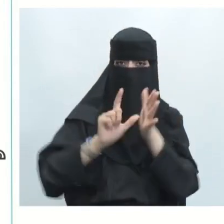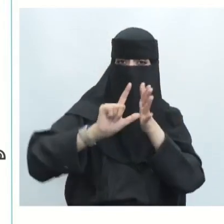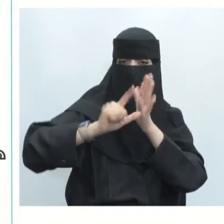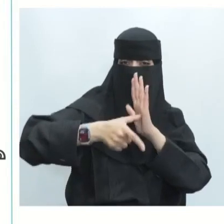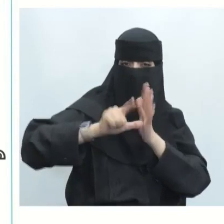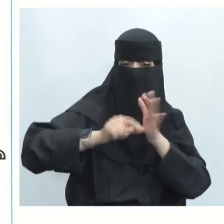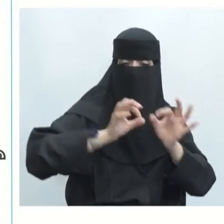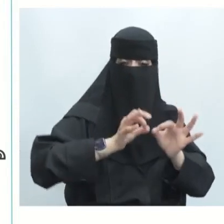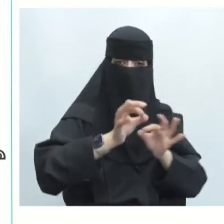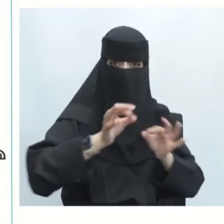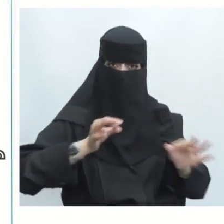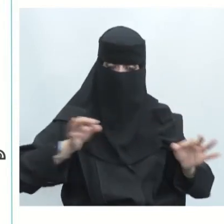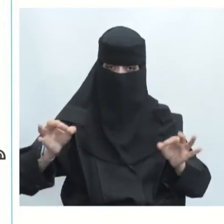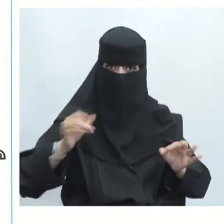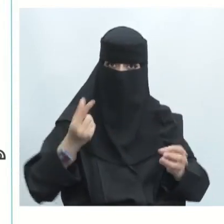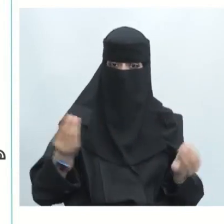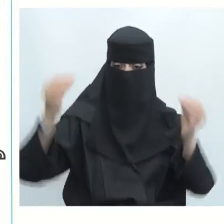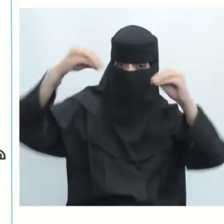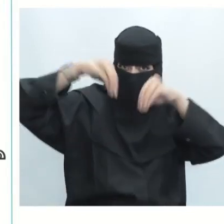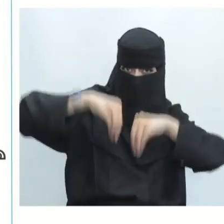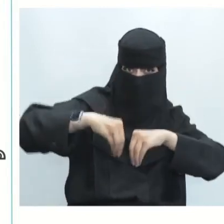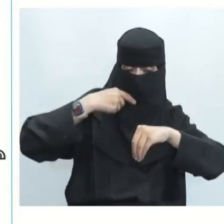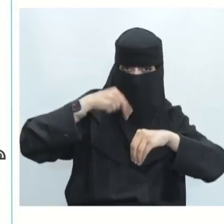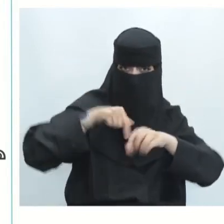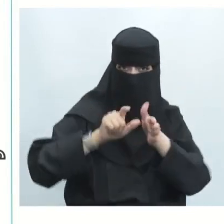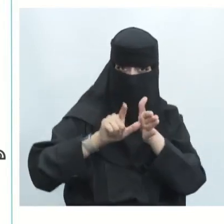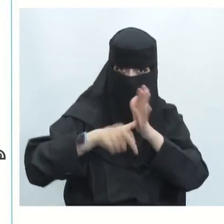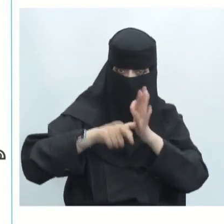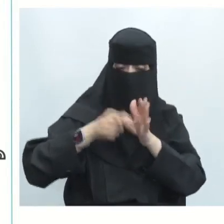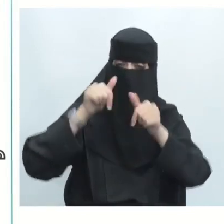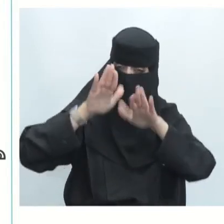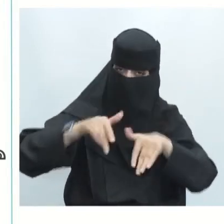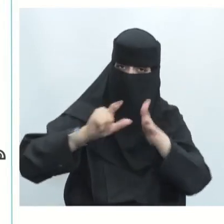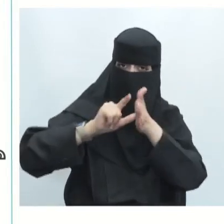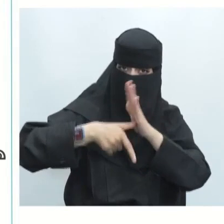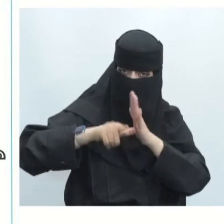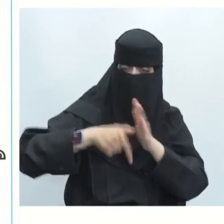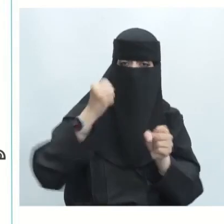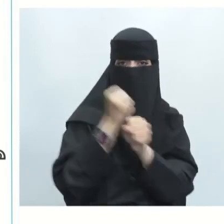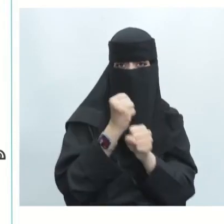استراتيجي وداخل هذا التخطيط سيكون تخطيط